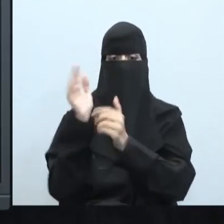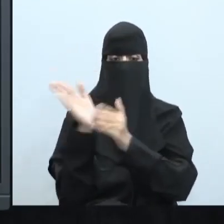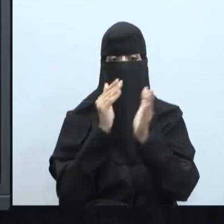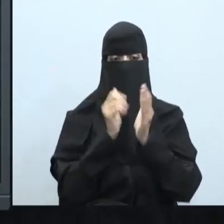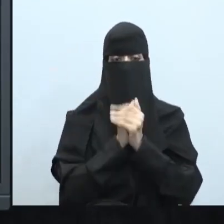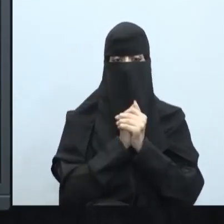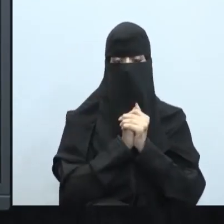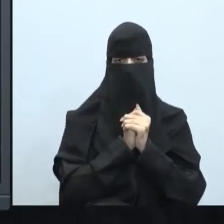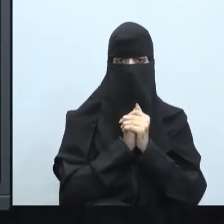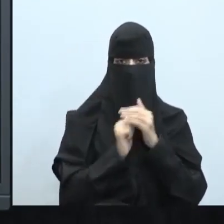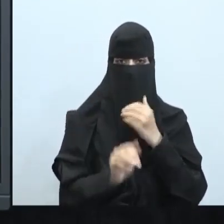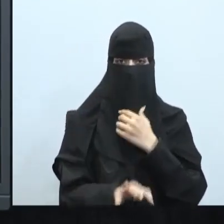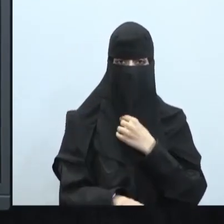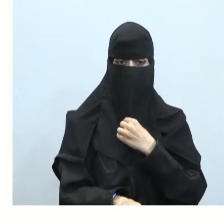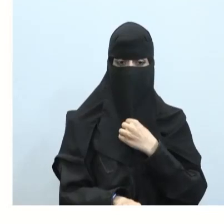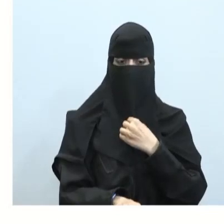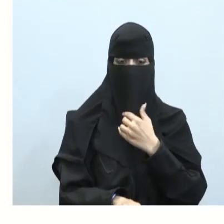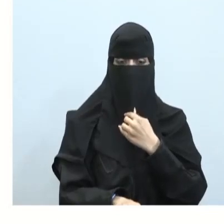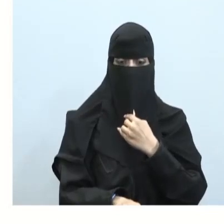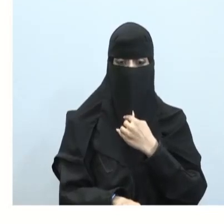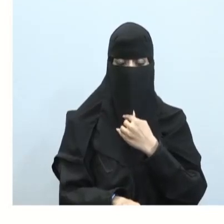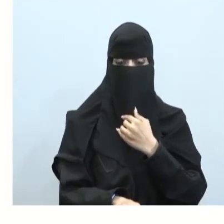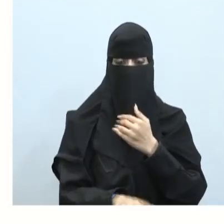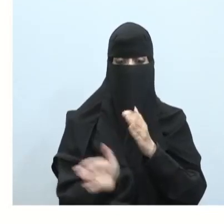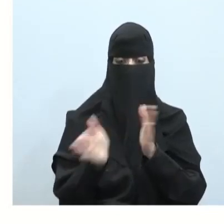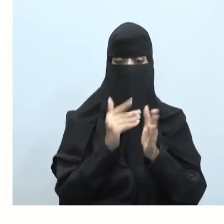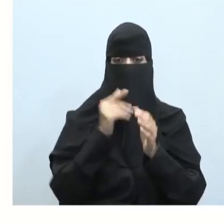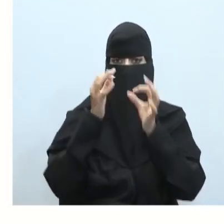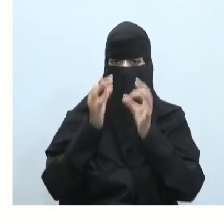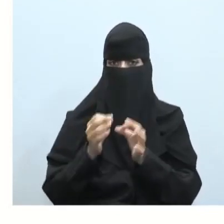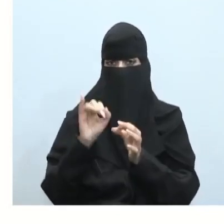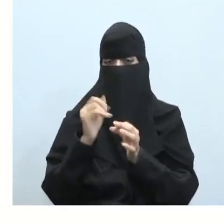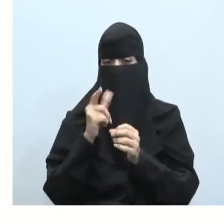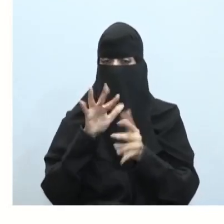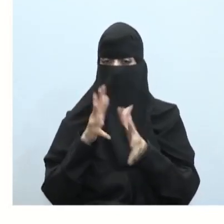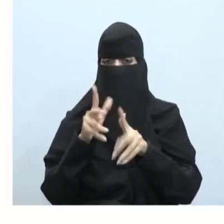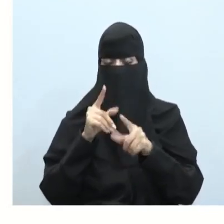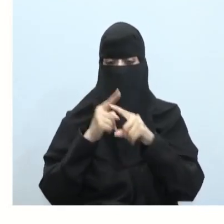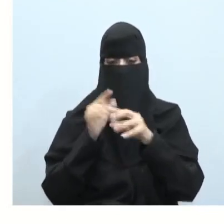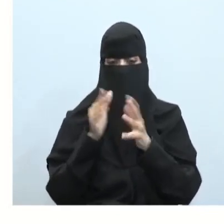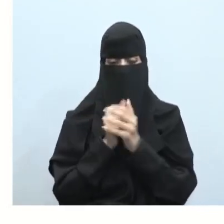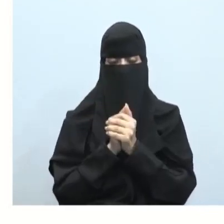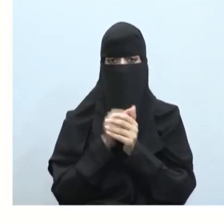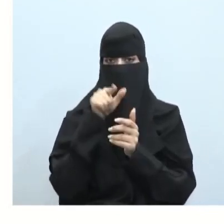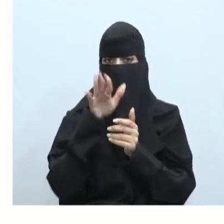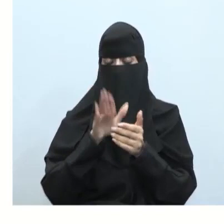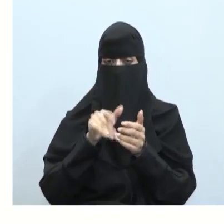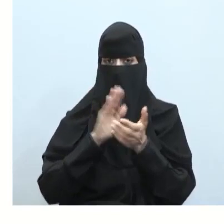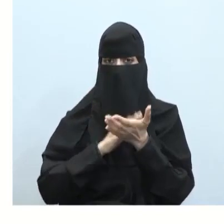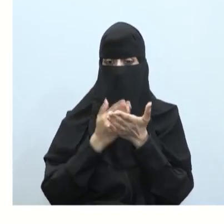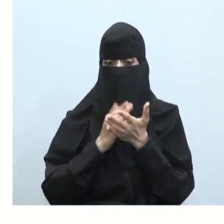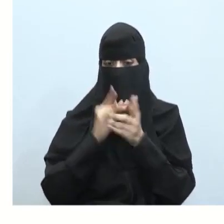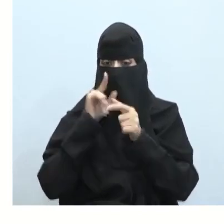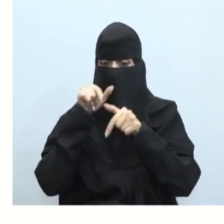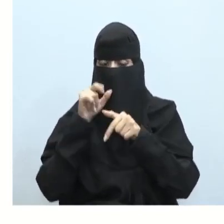ثم يقوم بعمليه التمثيل التحقق من وجود الاخطاء في المترجم